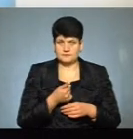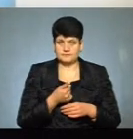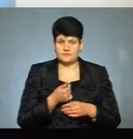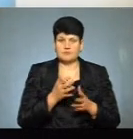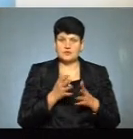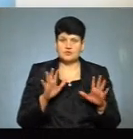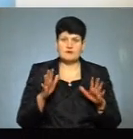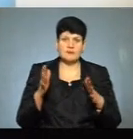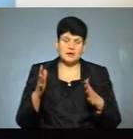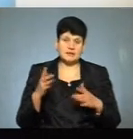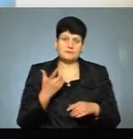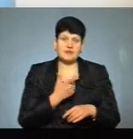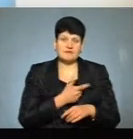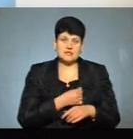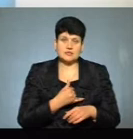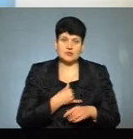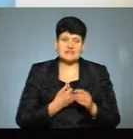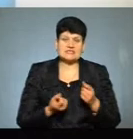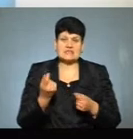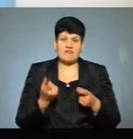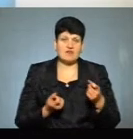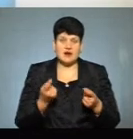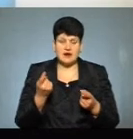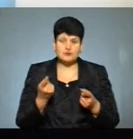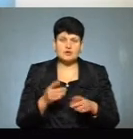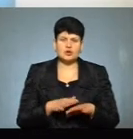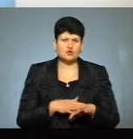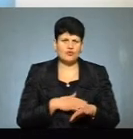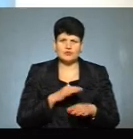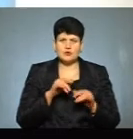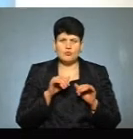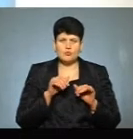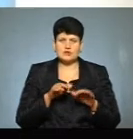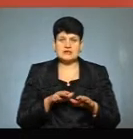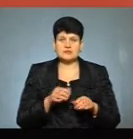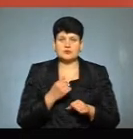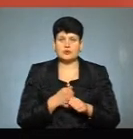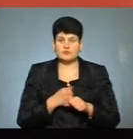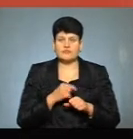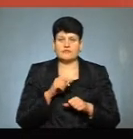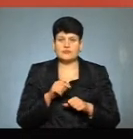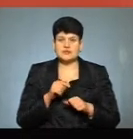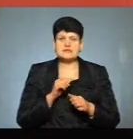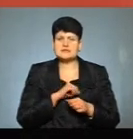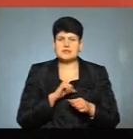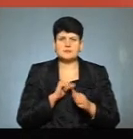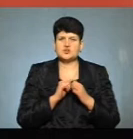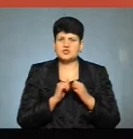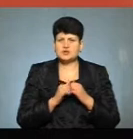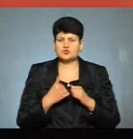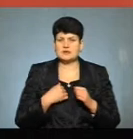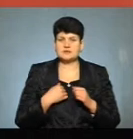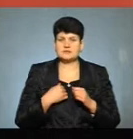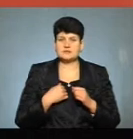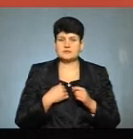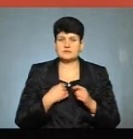Переважно вакцини в нас з'являються, так як тривалий дуже процес виготовлення цих вакцин, вони найчастіше в нас